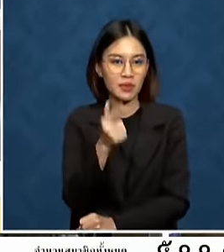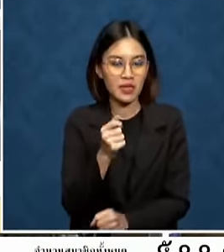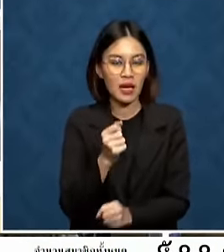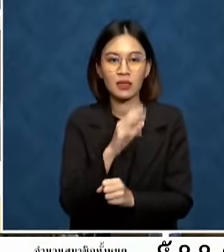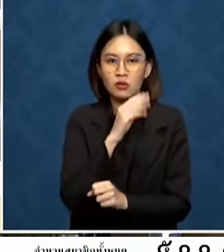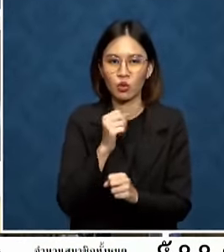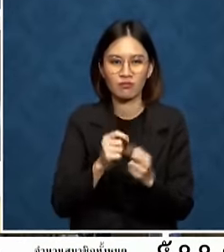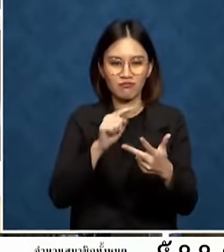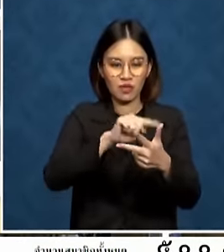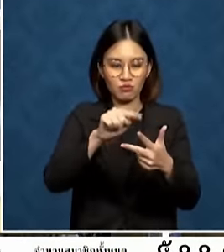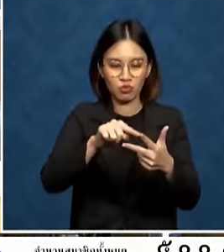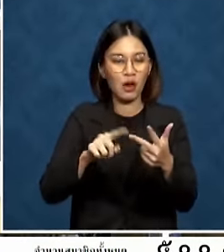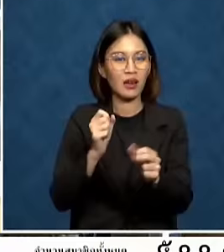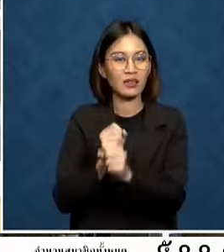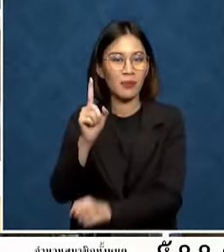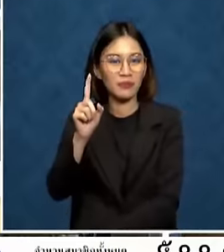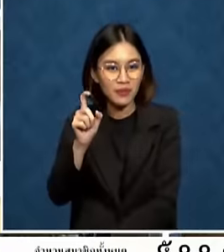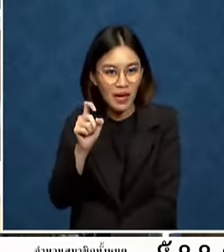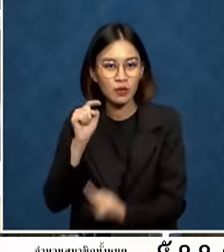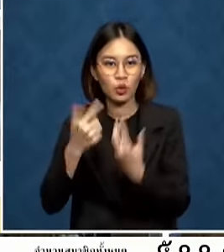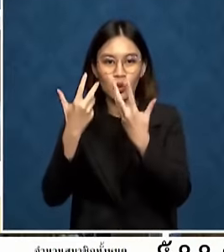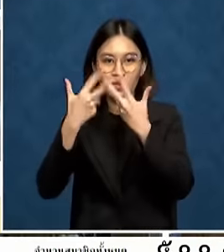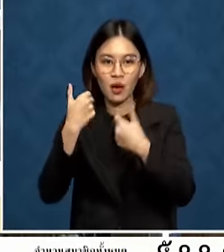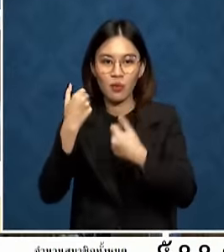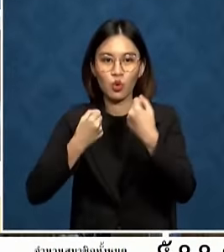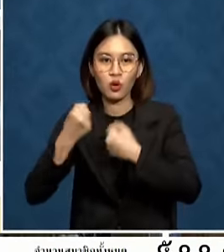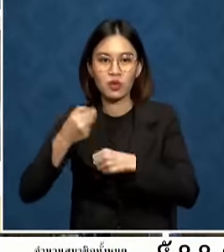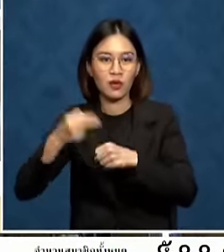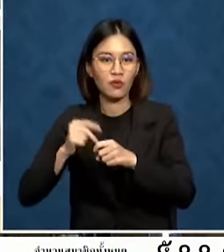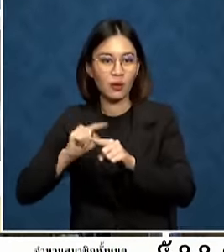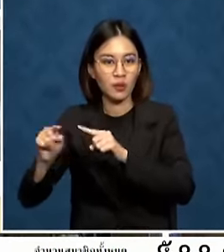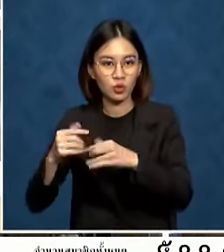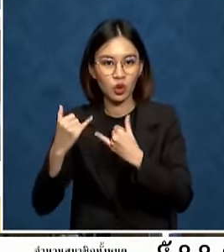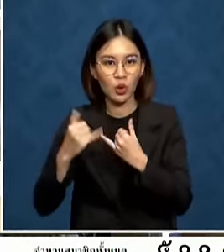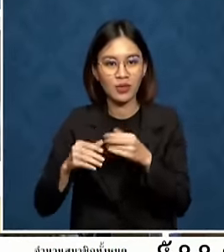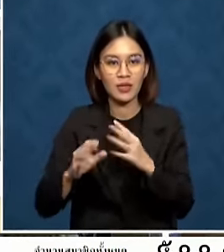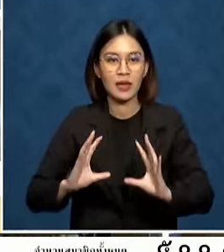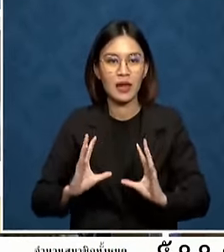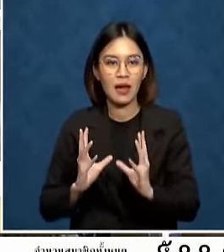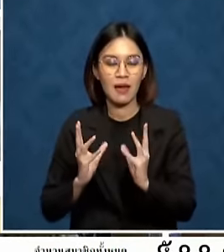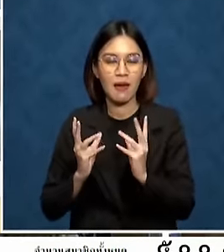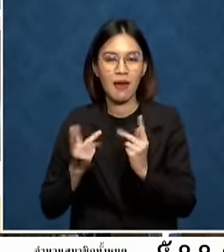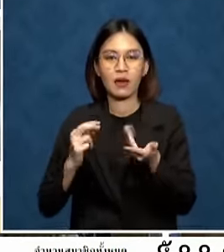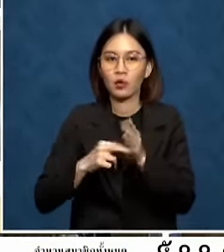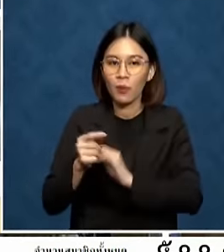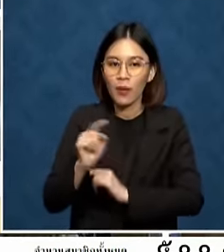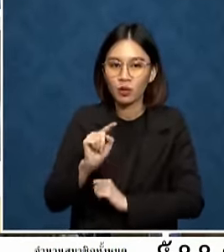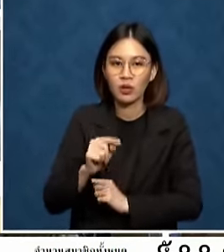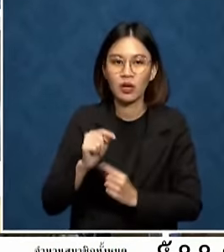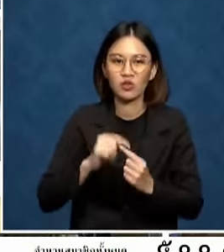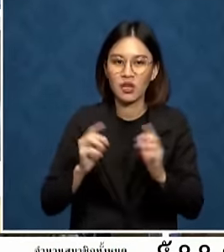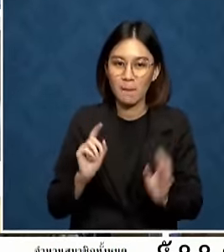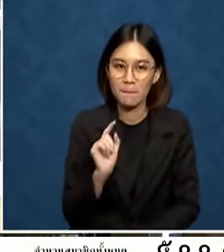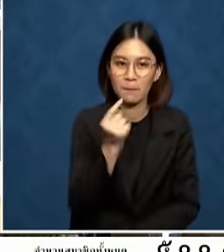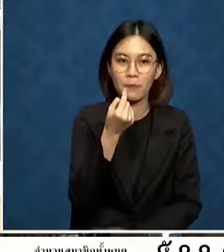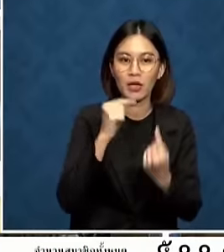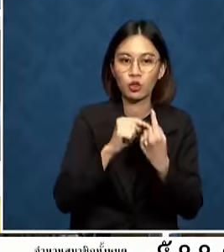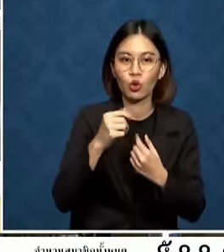ทำไม่ได้ใน 3สวนส่วนนี้เพื่อชดเชยอุตสาหกรรมรถยนต์สันดาบที่กำลังถดถอยลงนั่นแปลว่าโกสใหม่ที่จะมาจาก